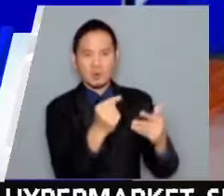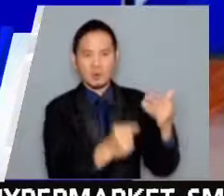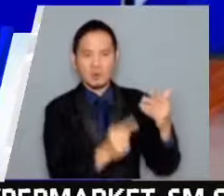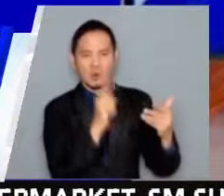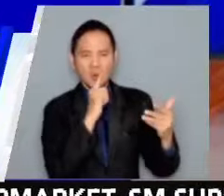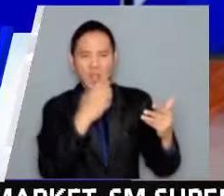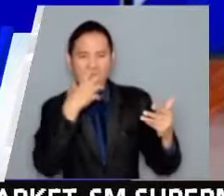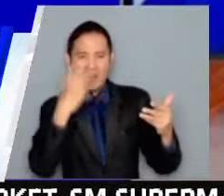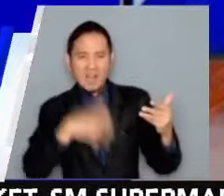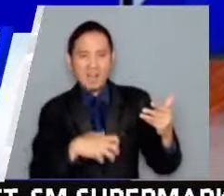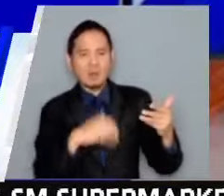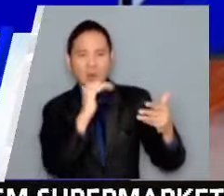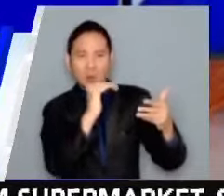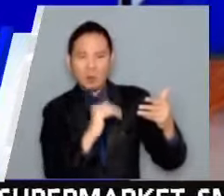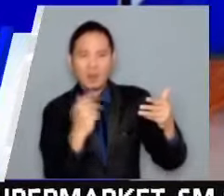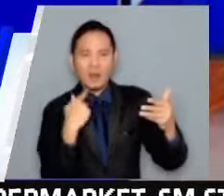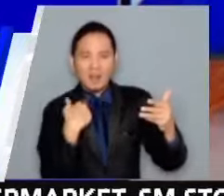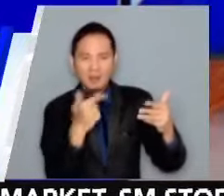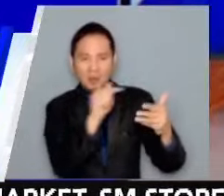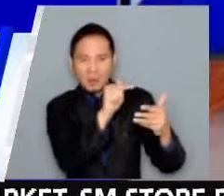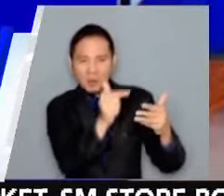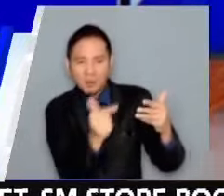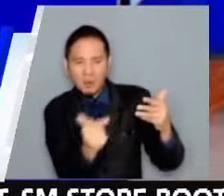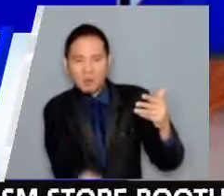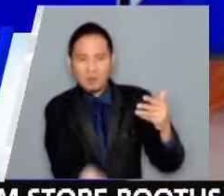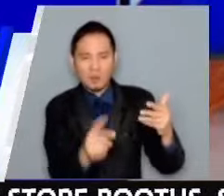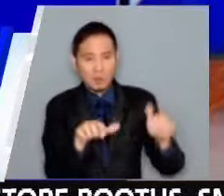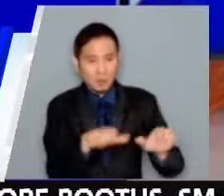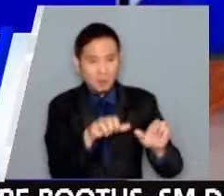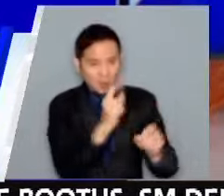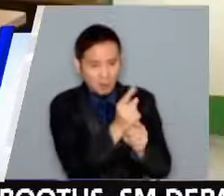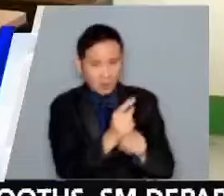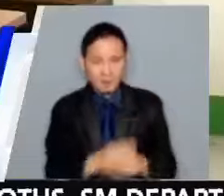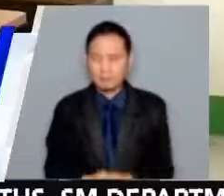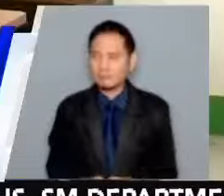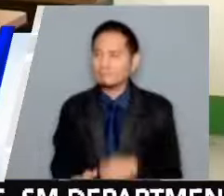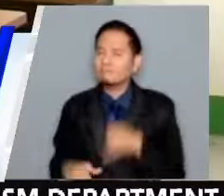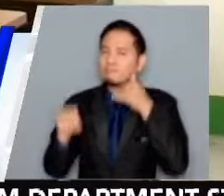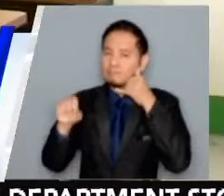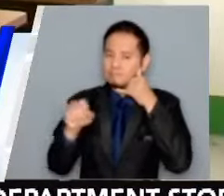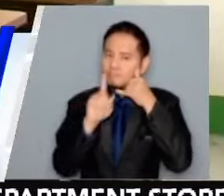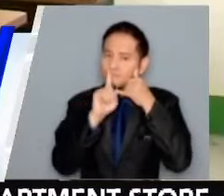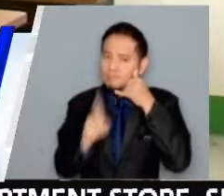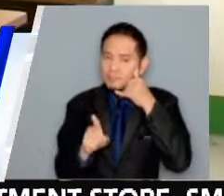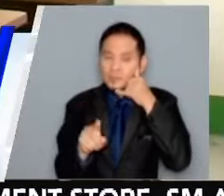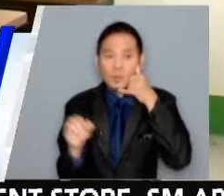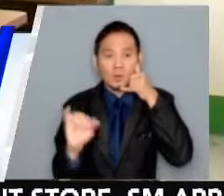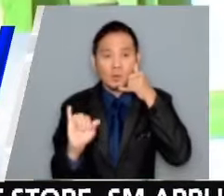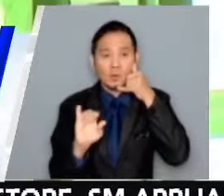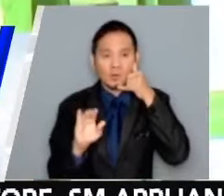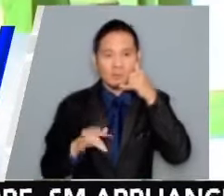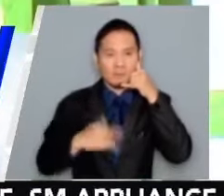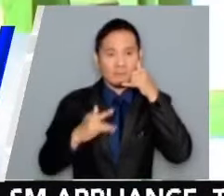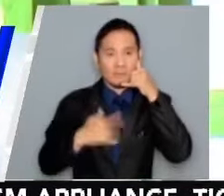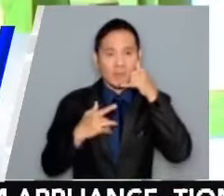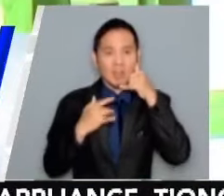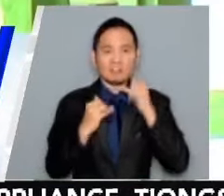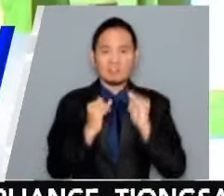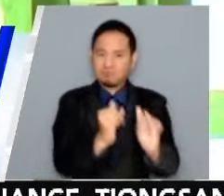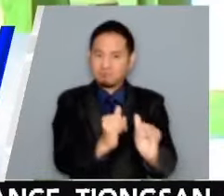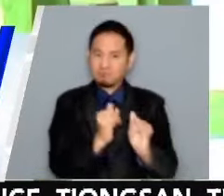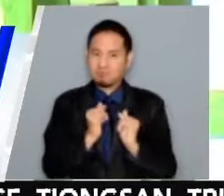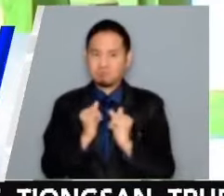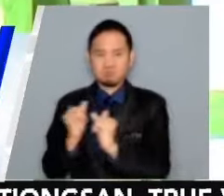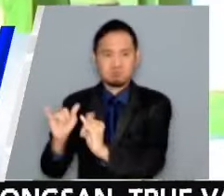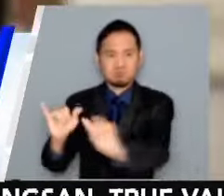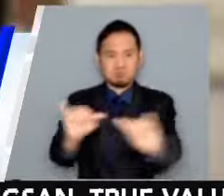pa. Yeah, tama yan, Susan. At siguro naman yung nararamdaman nila ay nararamdaman lahat ng mga tao doon sa loob ng paaralan. So